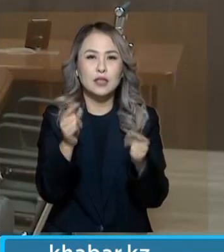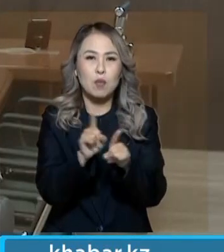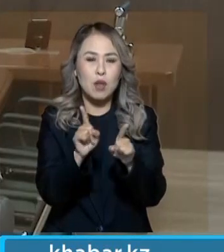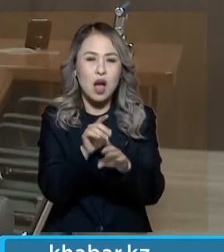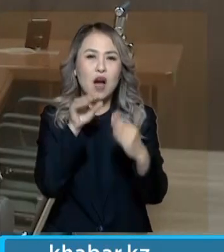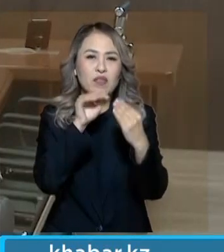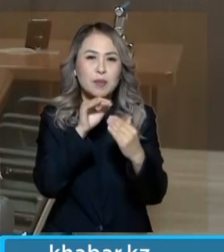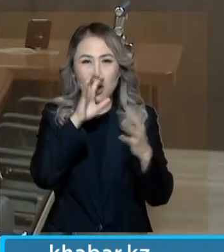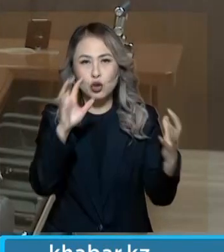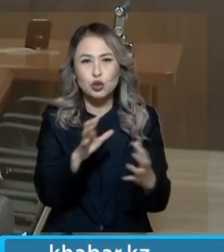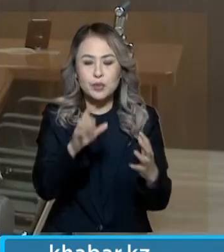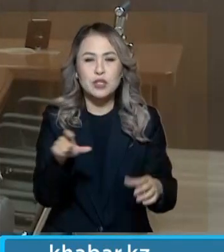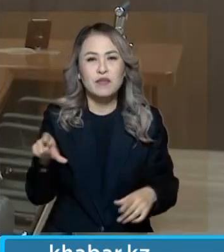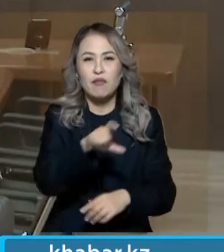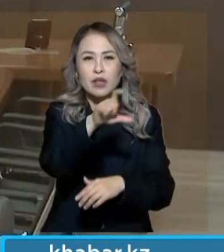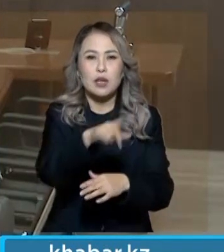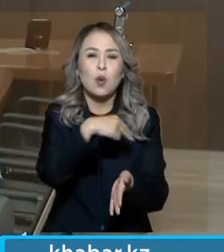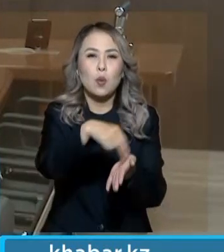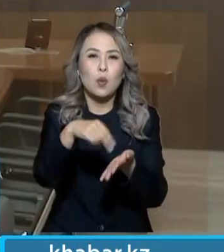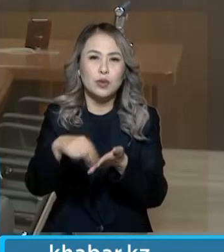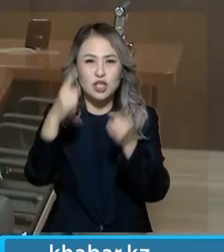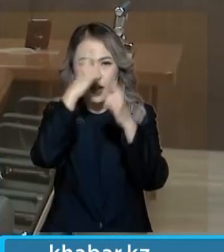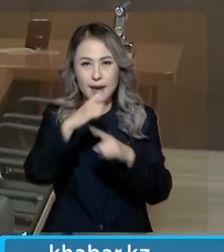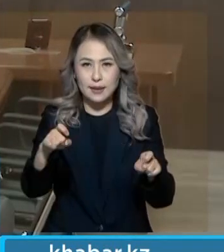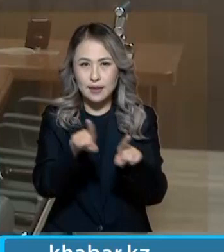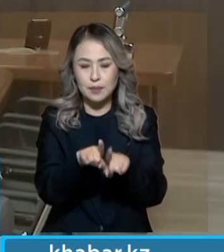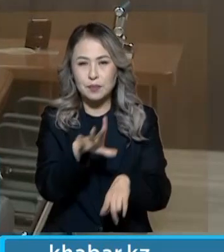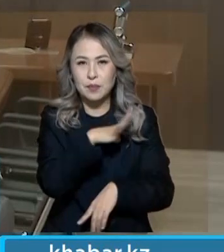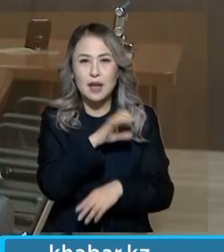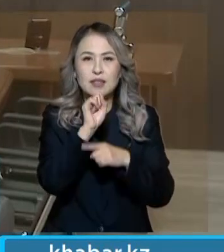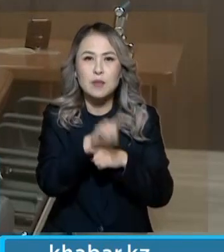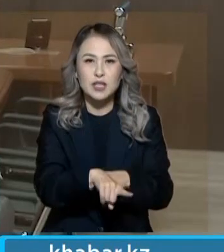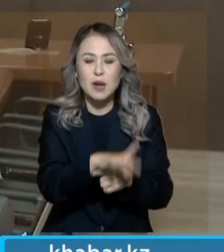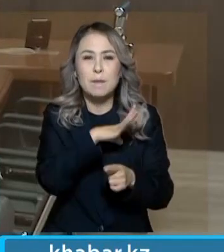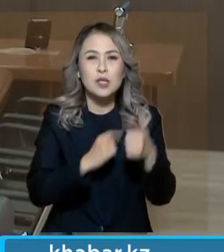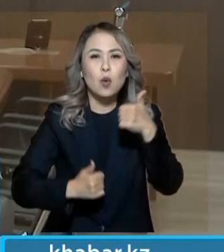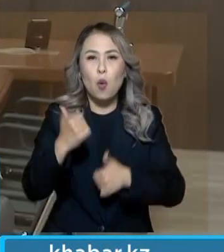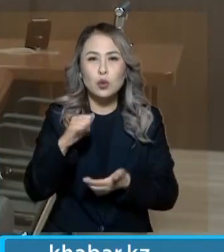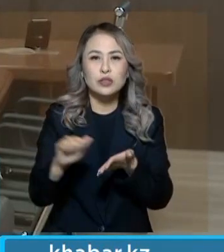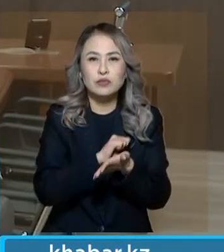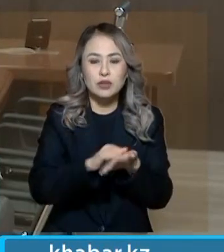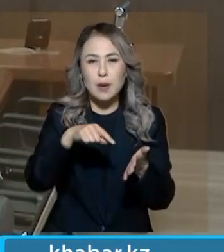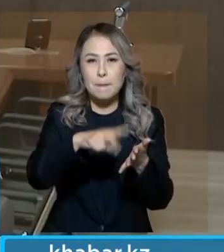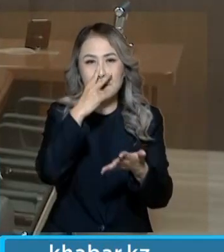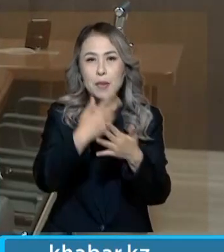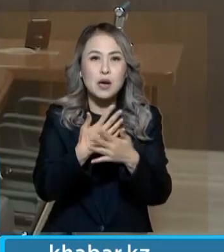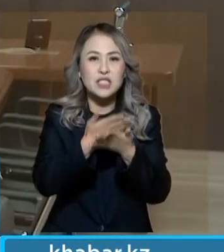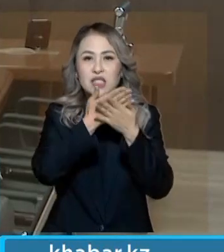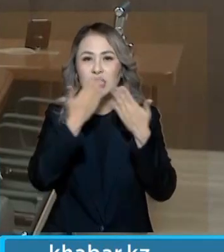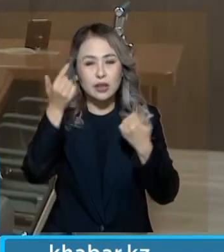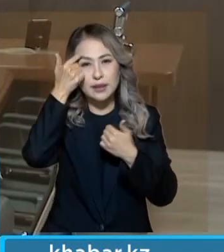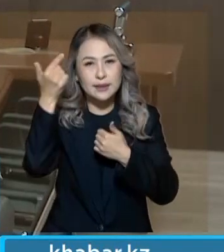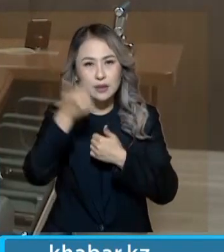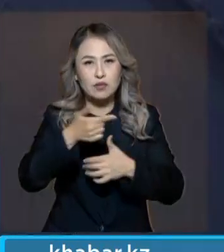автомобиль жолдарын күтіп ұстауға мемлекеттік сатып алу жариялаған. Бұл ретте тапсырыс беруші конкурстық құжаттамада заңда көзделмеген біліктілік